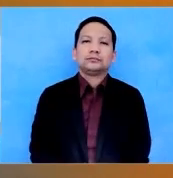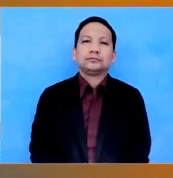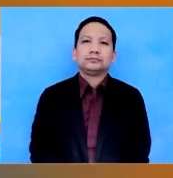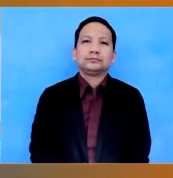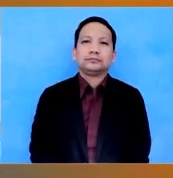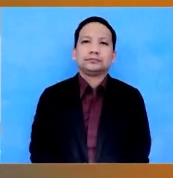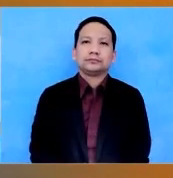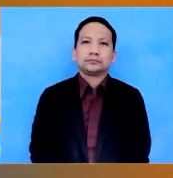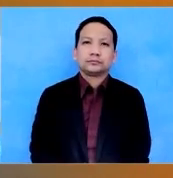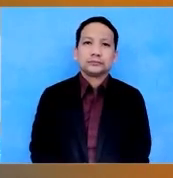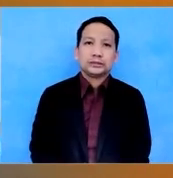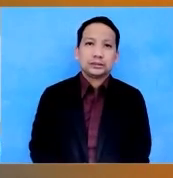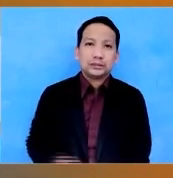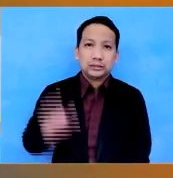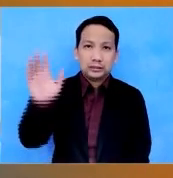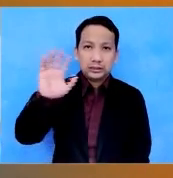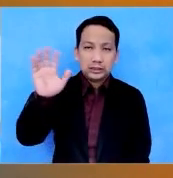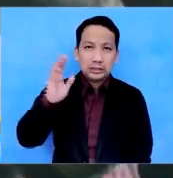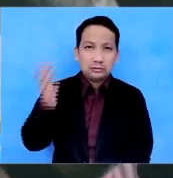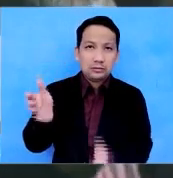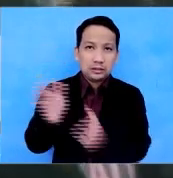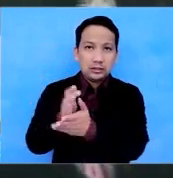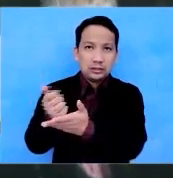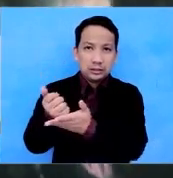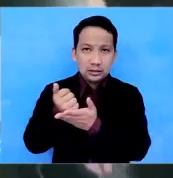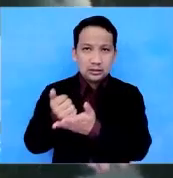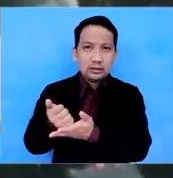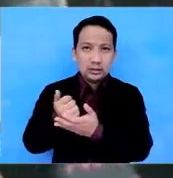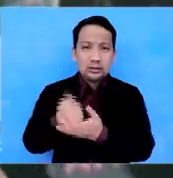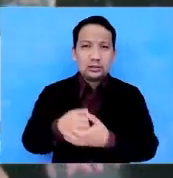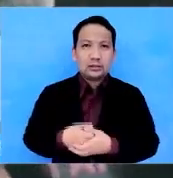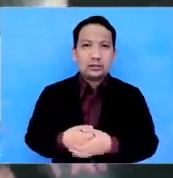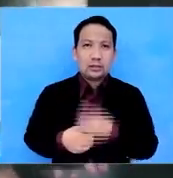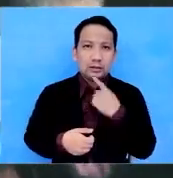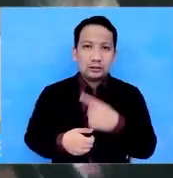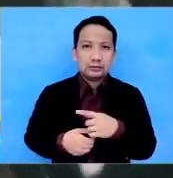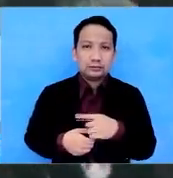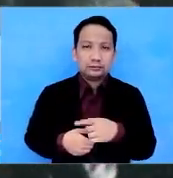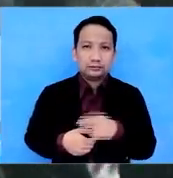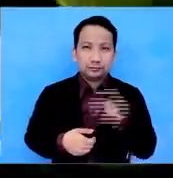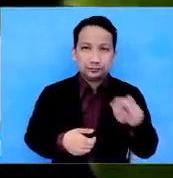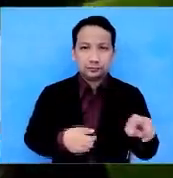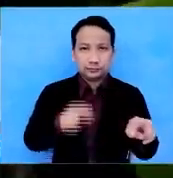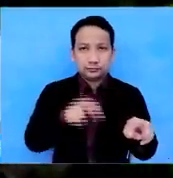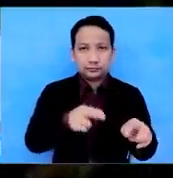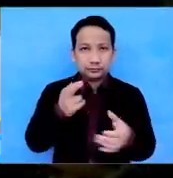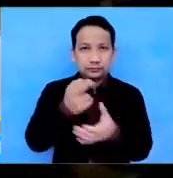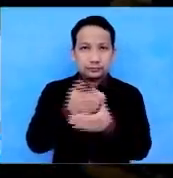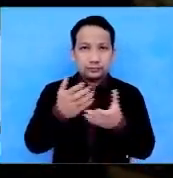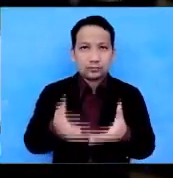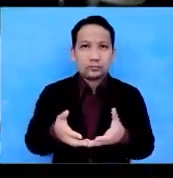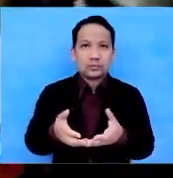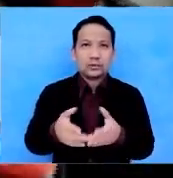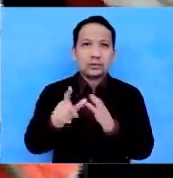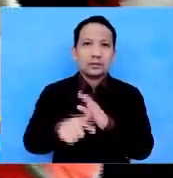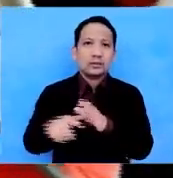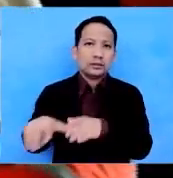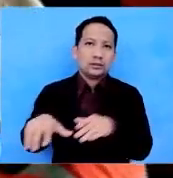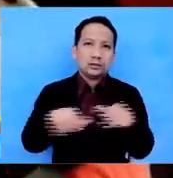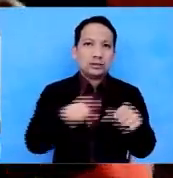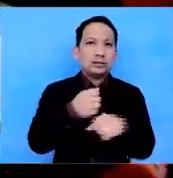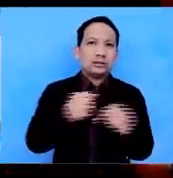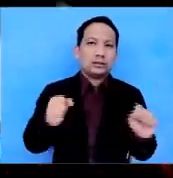Kumaway siya sa mga rescuer at humingi ng saklolo. Agad namang kumilos ang mga nakakitang rescuer. Kalaunan, nasagip nila